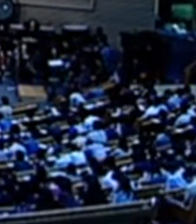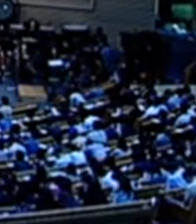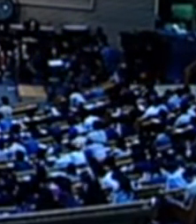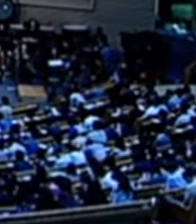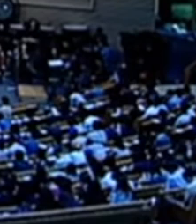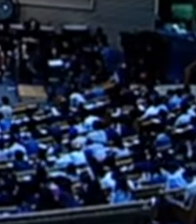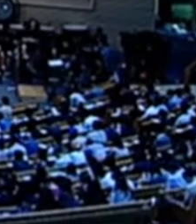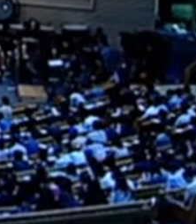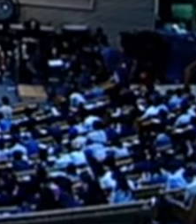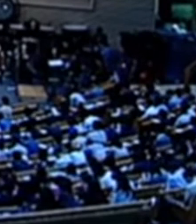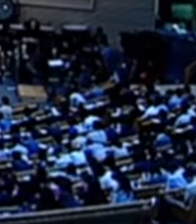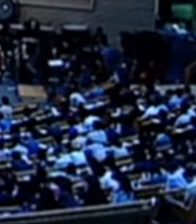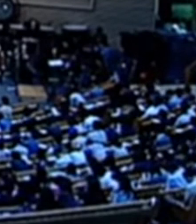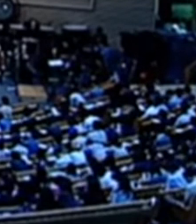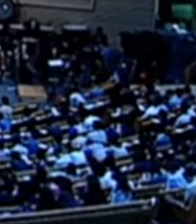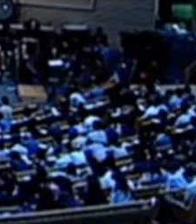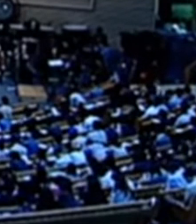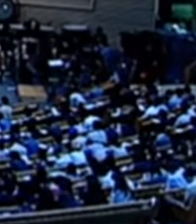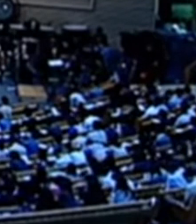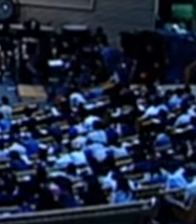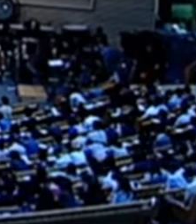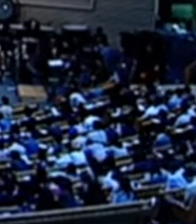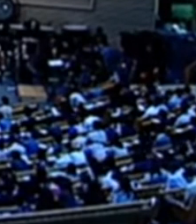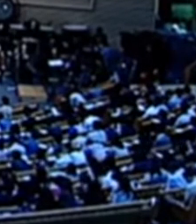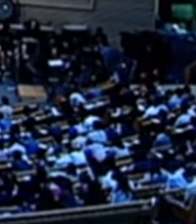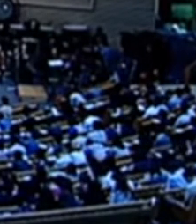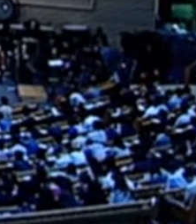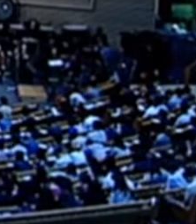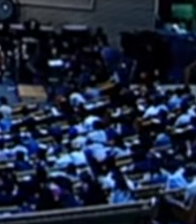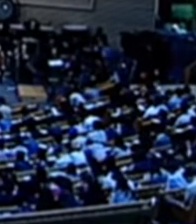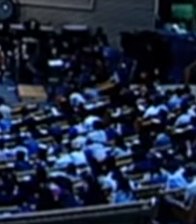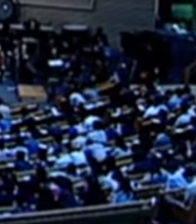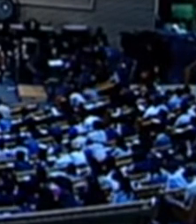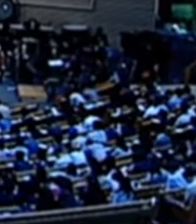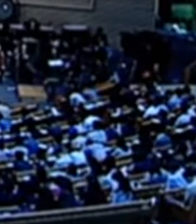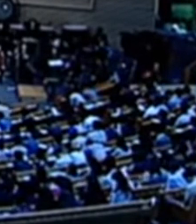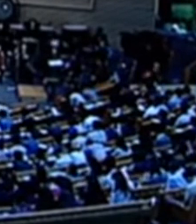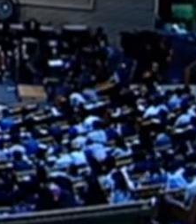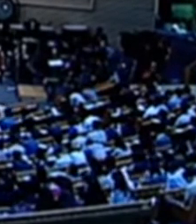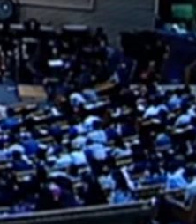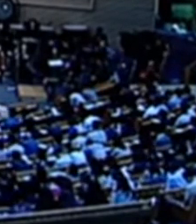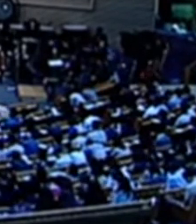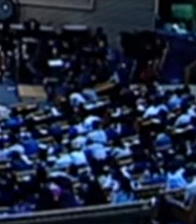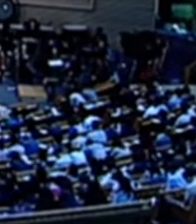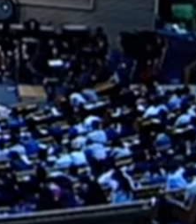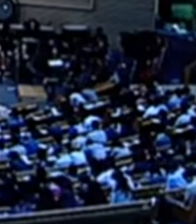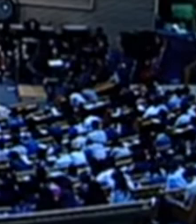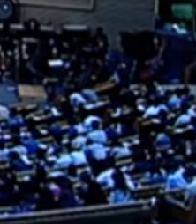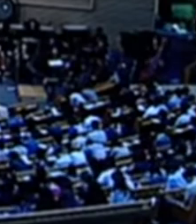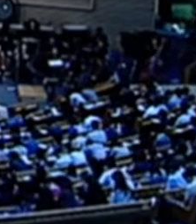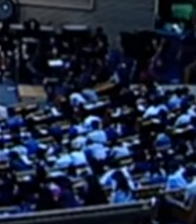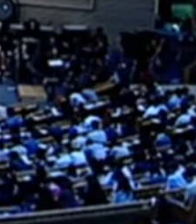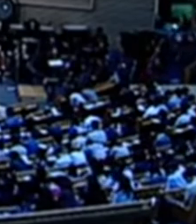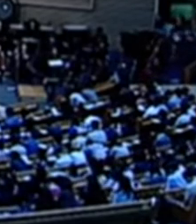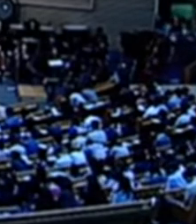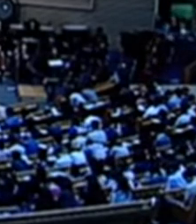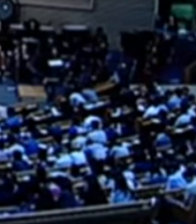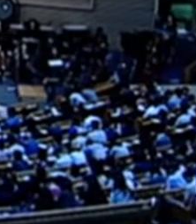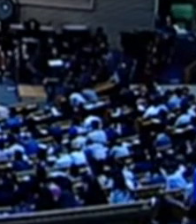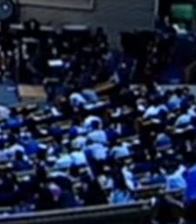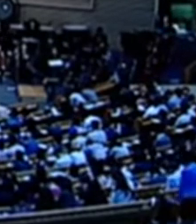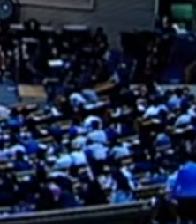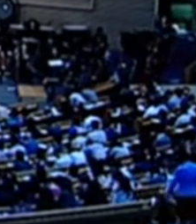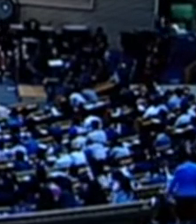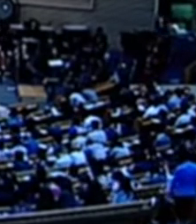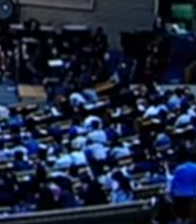하나님의 역사하심을 인해서 감사합니다. 하나님, 주님의 역사를 사랑하는 성도들에게 부어주소서. 주님